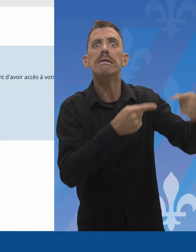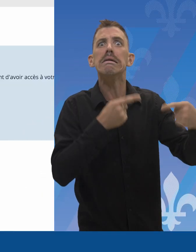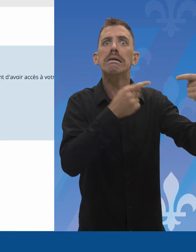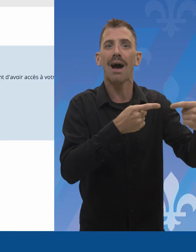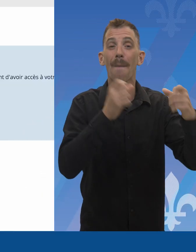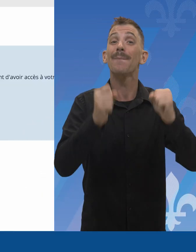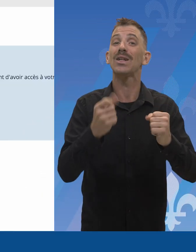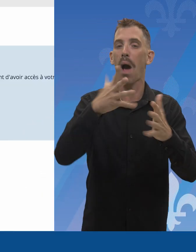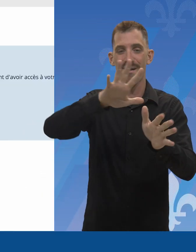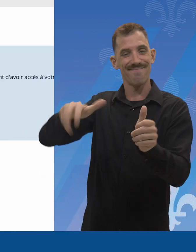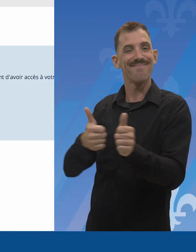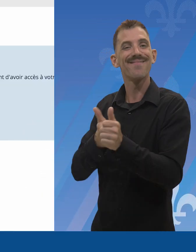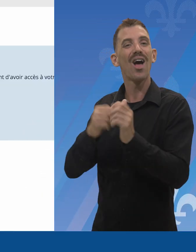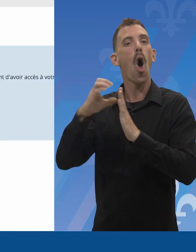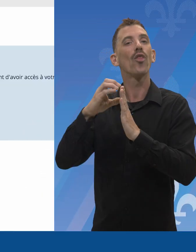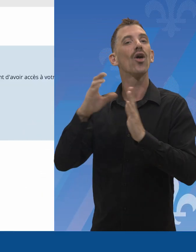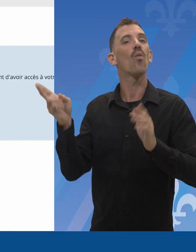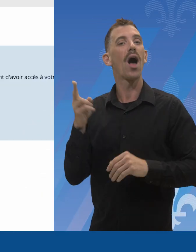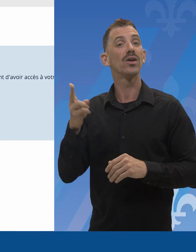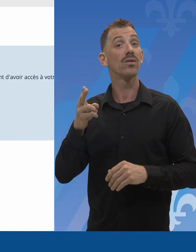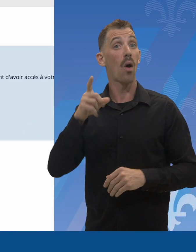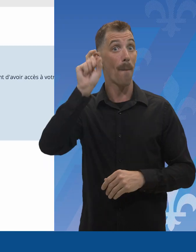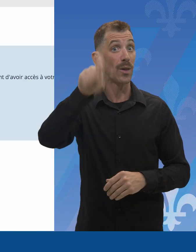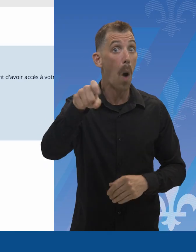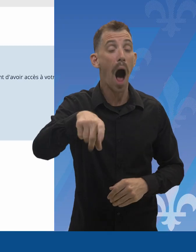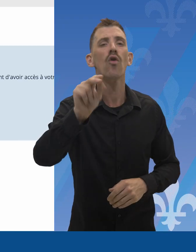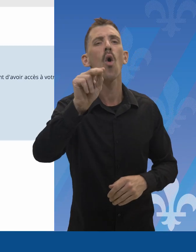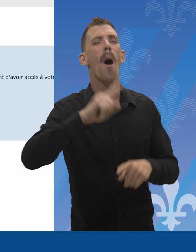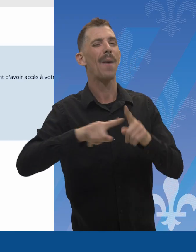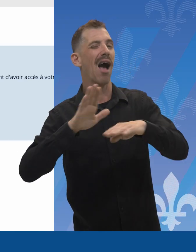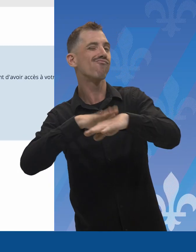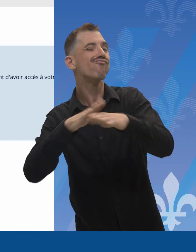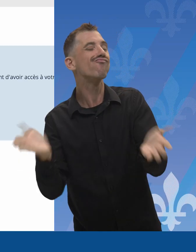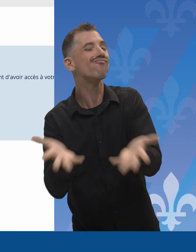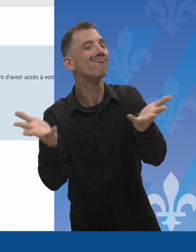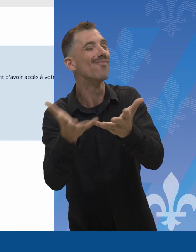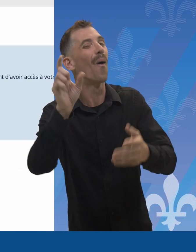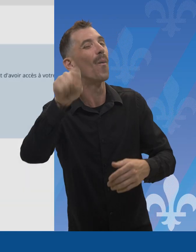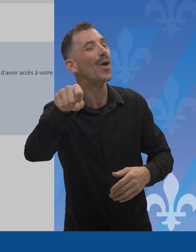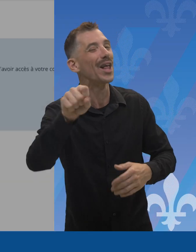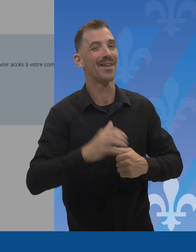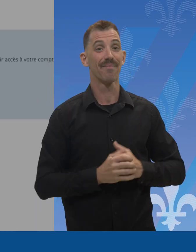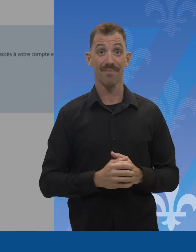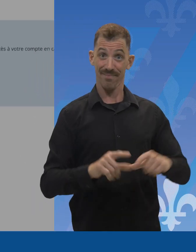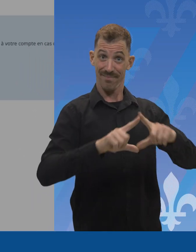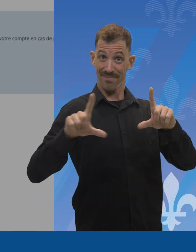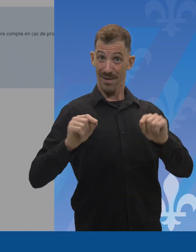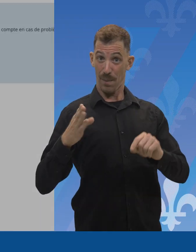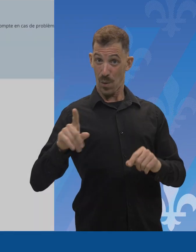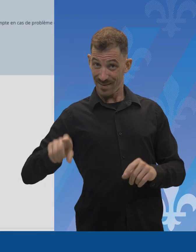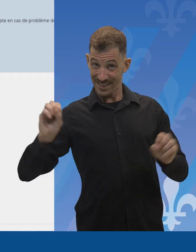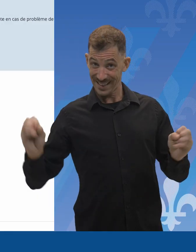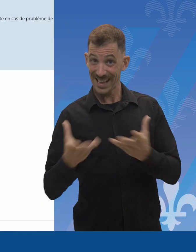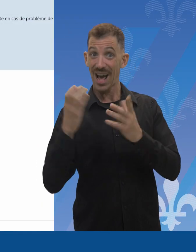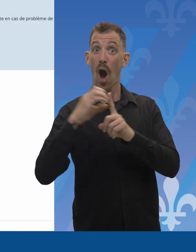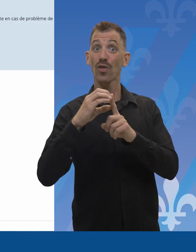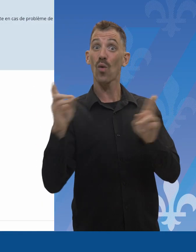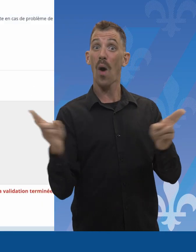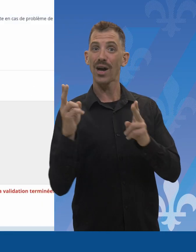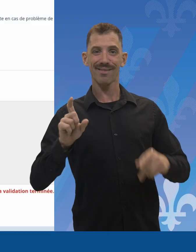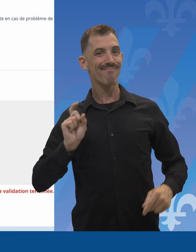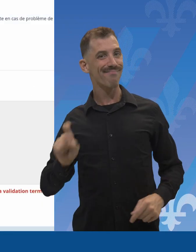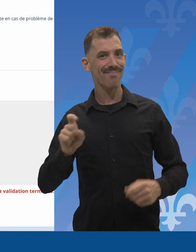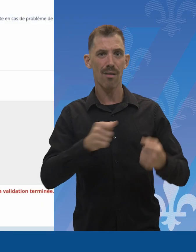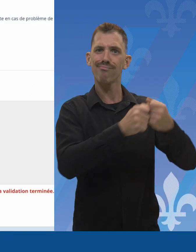que vous avez choisie. La création de codes d'urgence n'est pas obligatoire, mais elle est fortement recommandée. Cliquez sur « Générer des